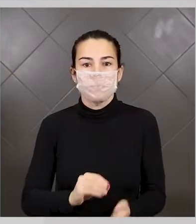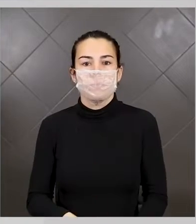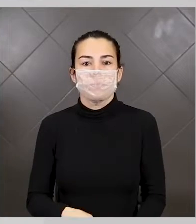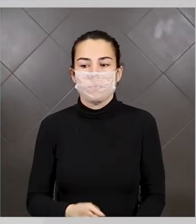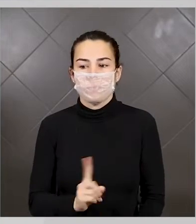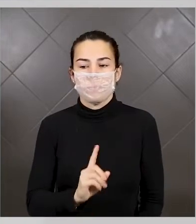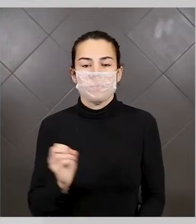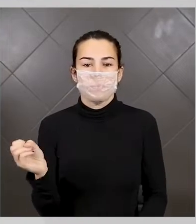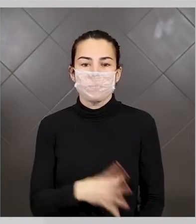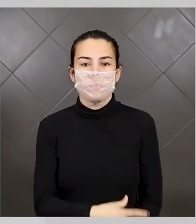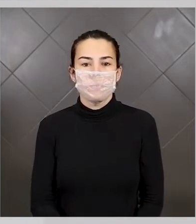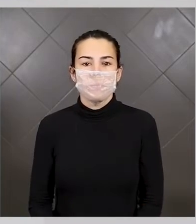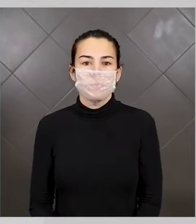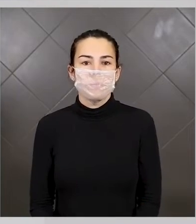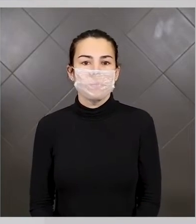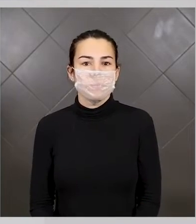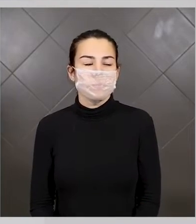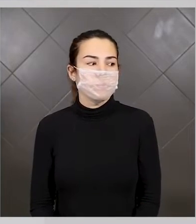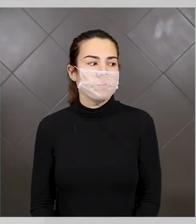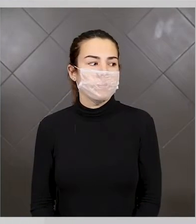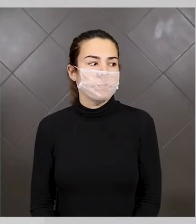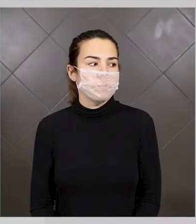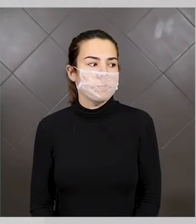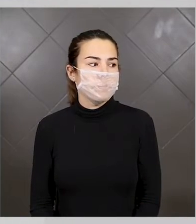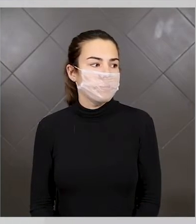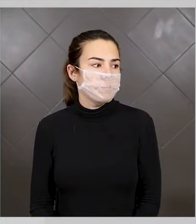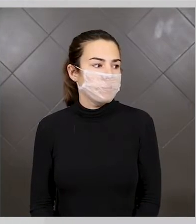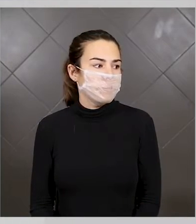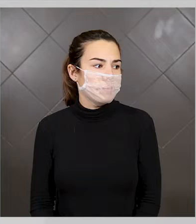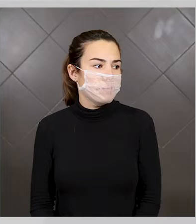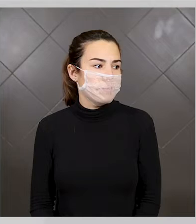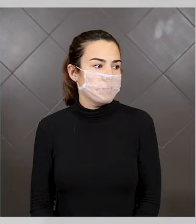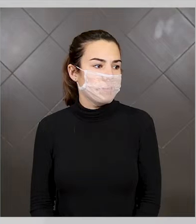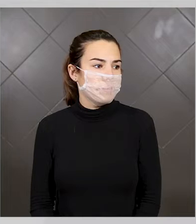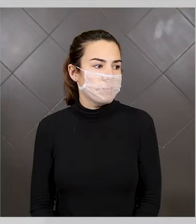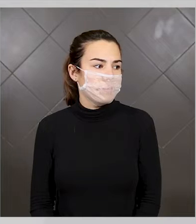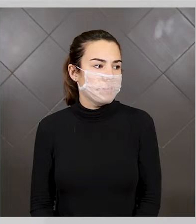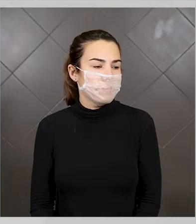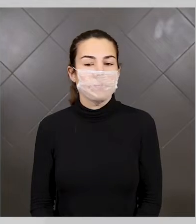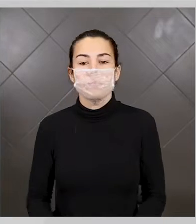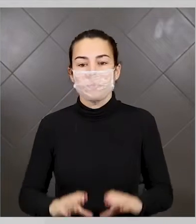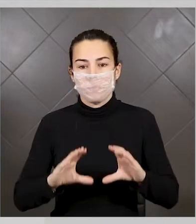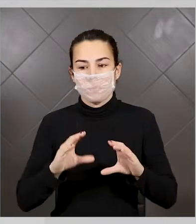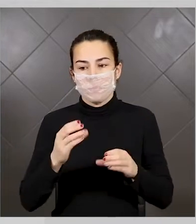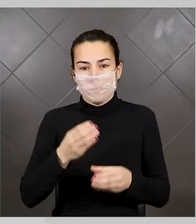Una vegada tenim aquesta part del pastís, l'únic que fem és l'introduïm a dintre de cada